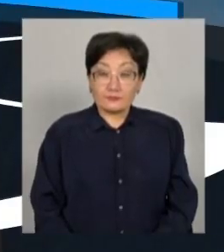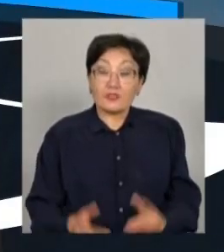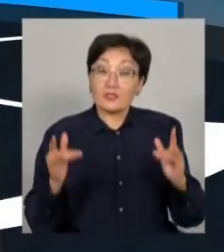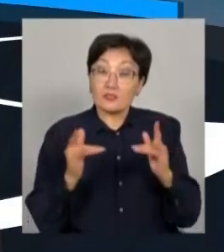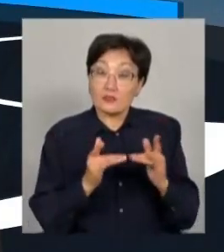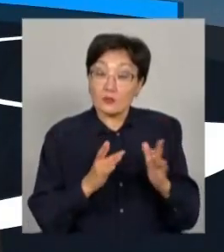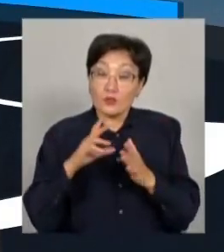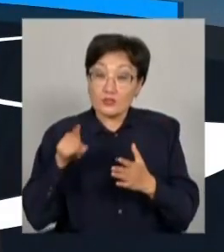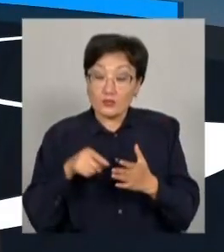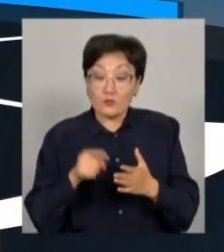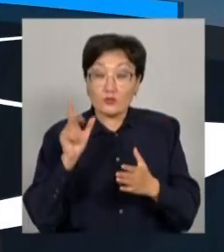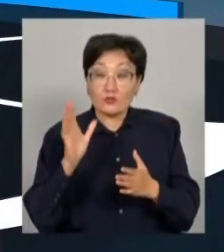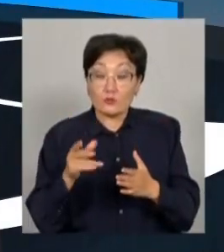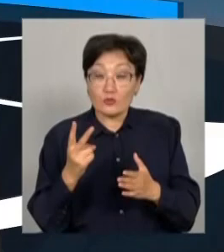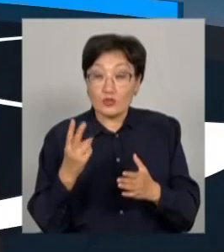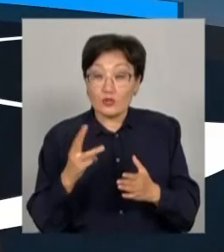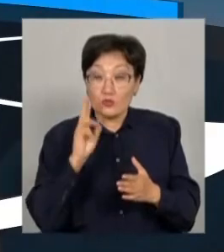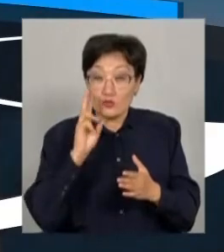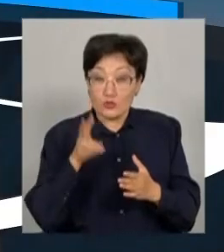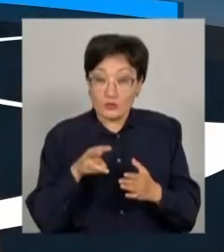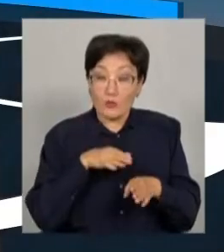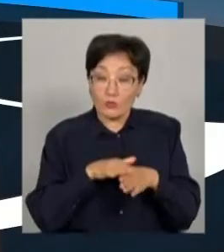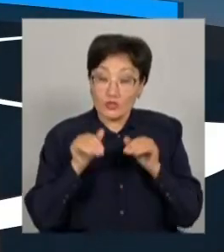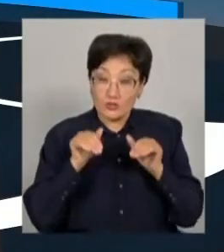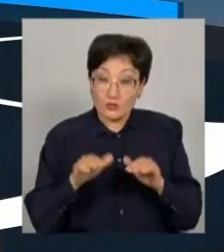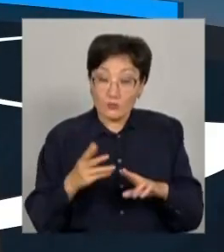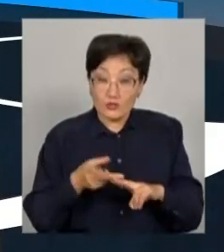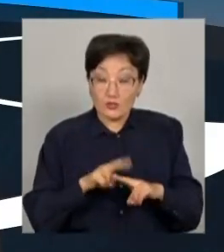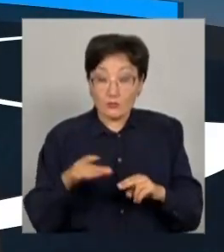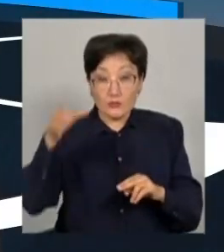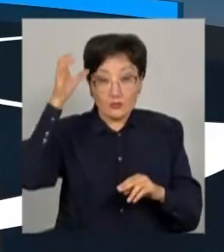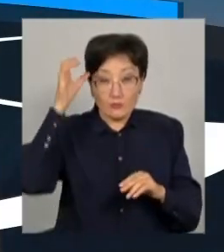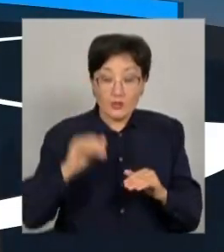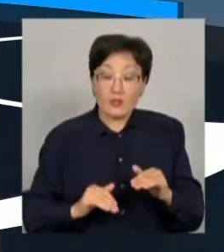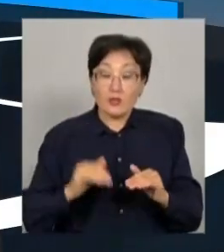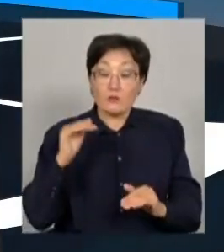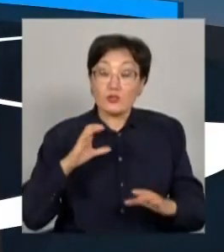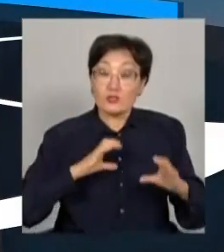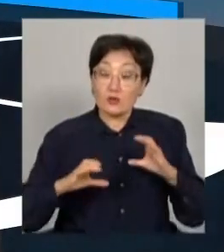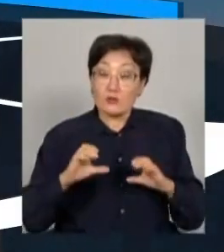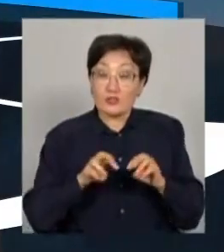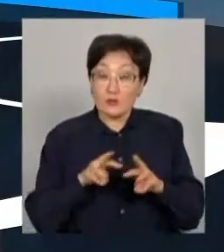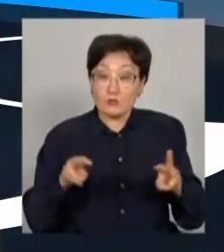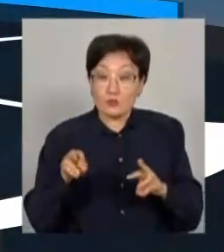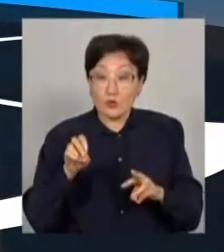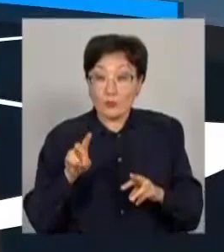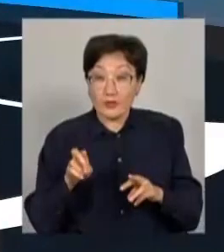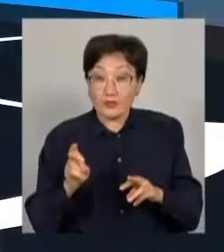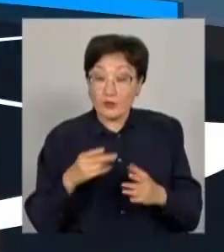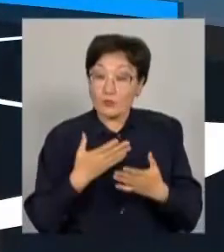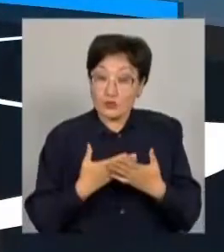Жатақхана мәселесі алдағы 2-3 жылда бір жола шешіледі. Бұл ғылым және жоғары білім министрі Саясат Нұрбектің